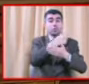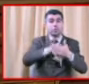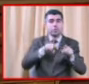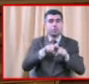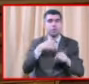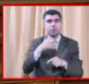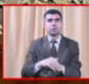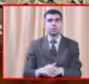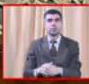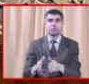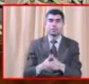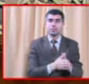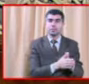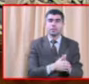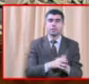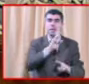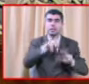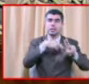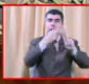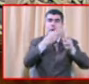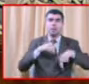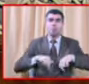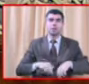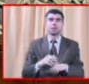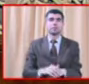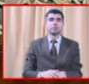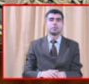وشكرا. كلمة السيد الوزير.